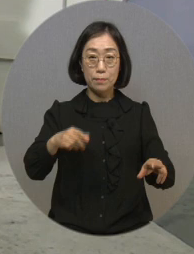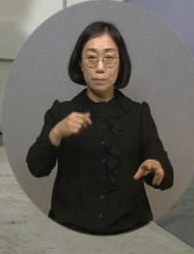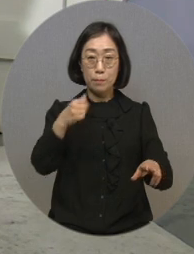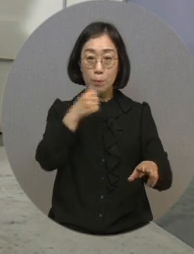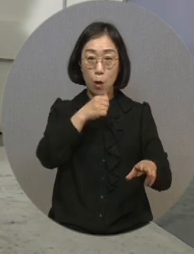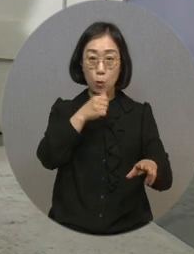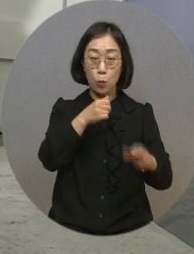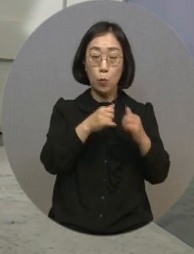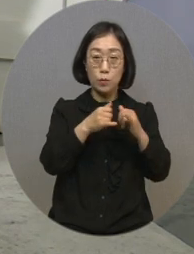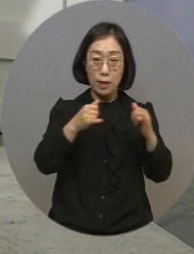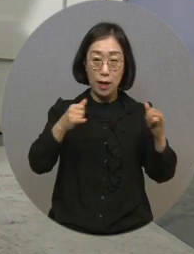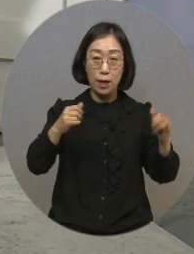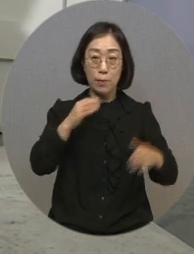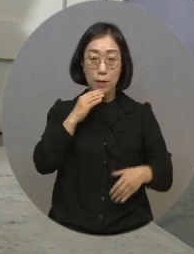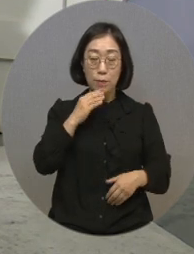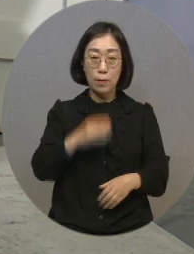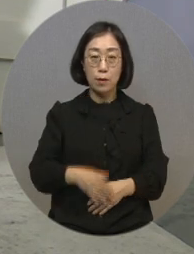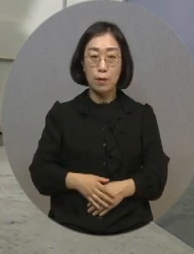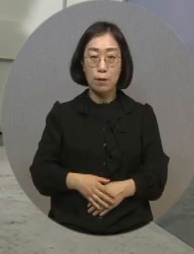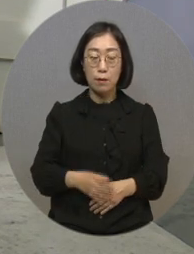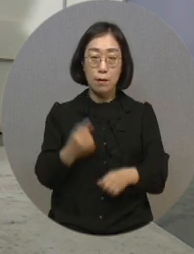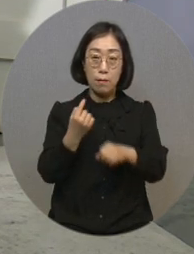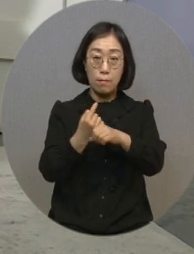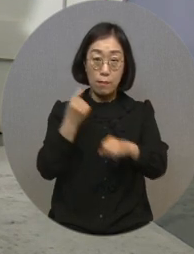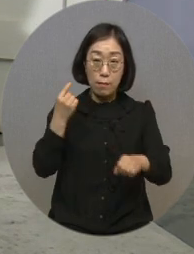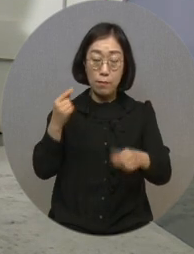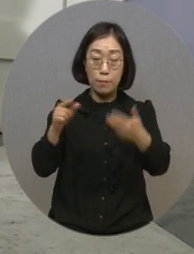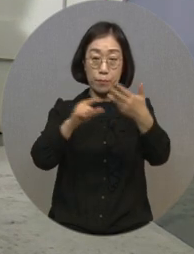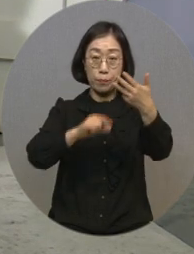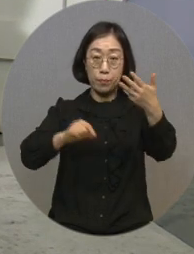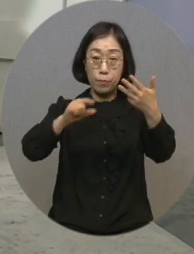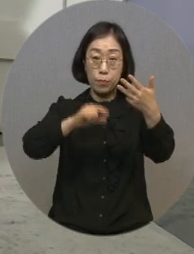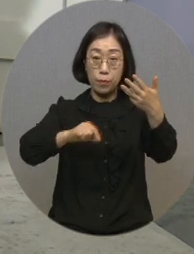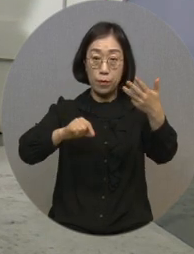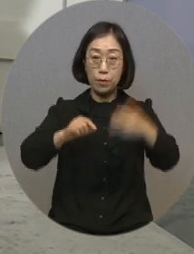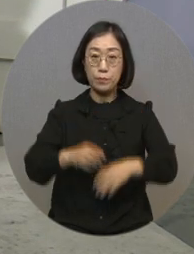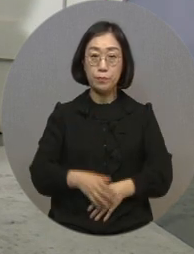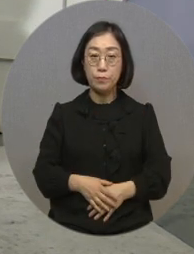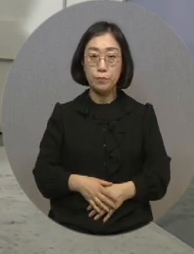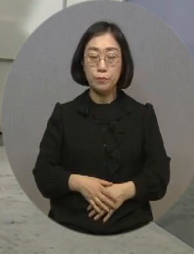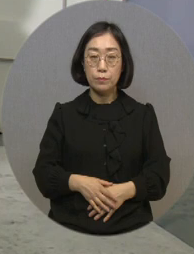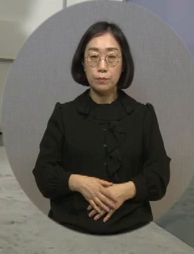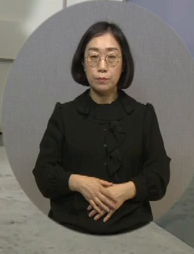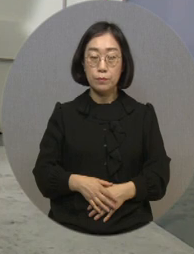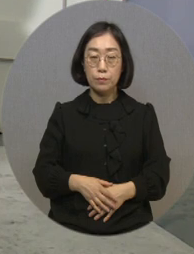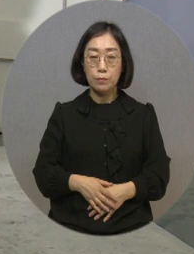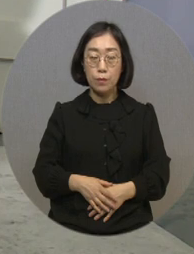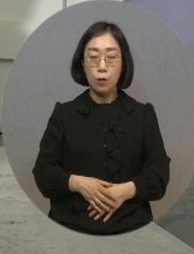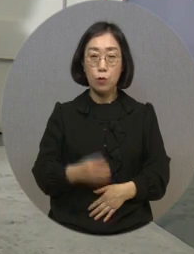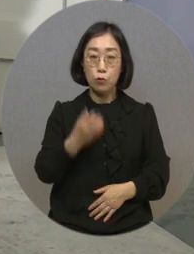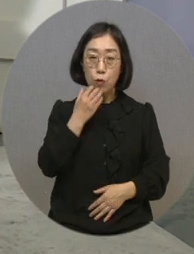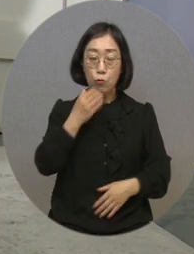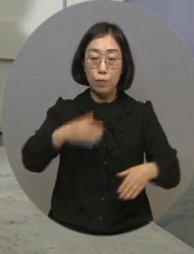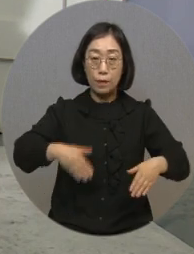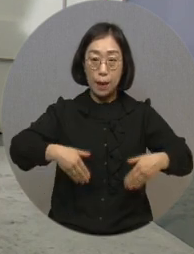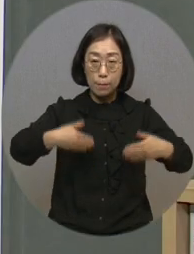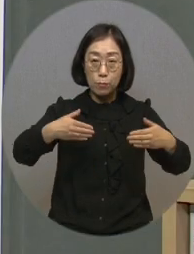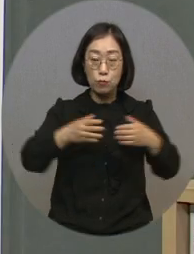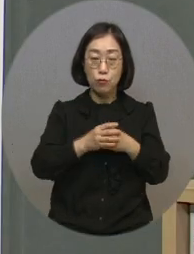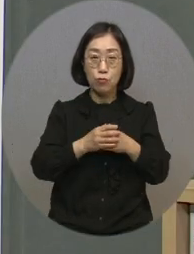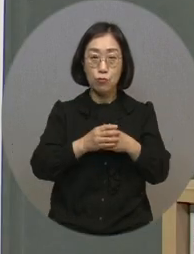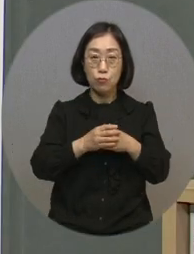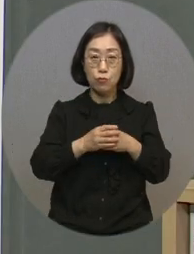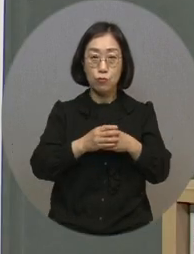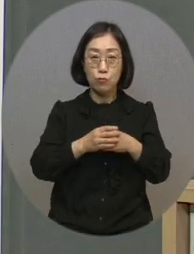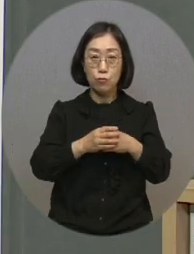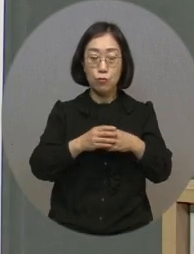변호사지만은 얼마 전 그러니까 작년 8월이죠. 작년 8월에 서울